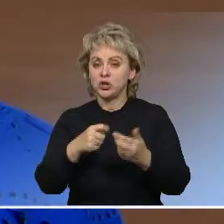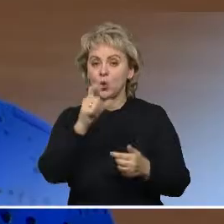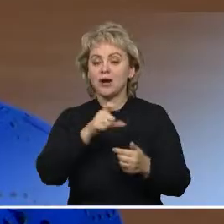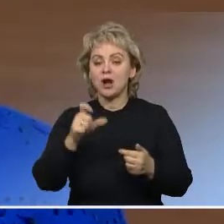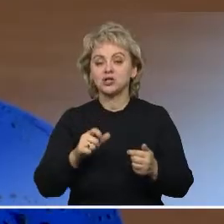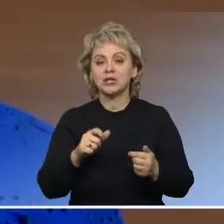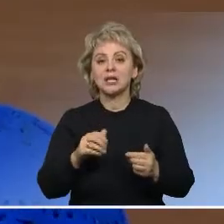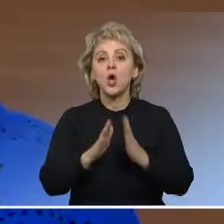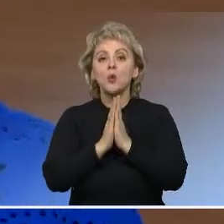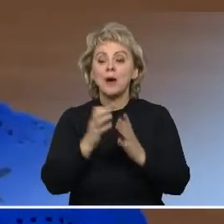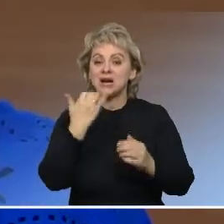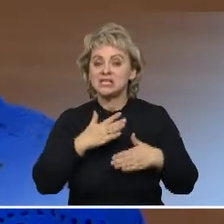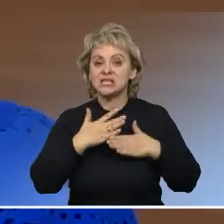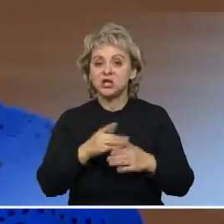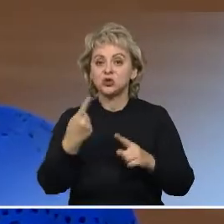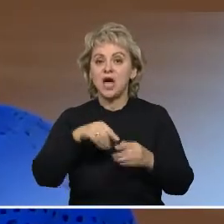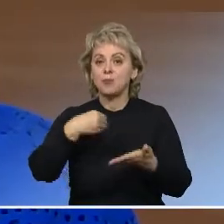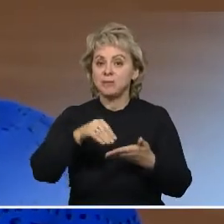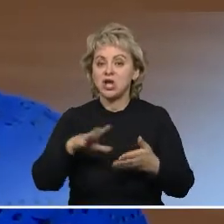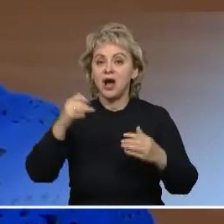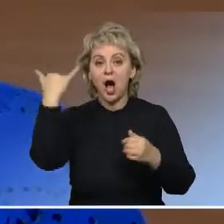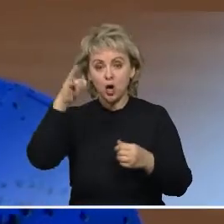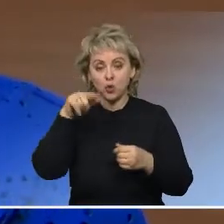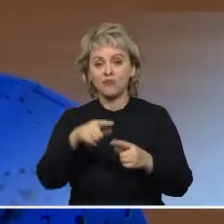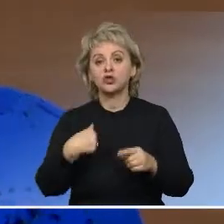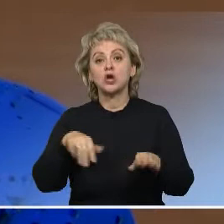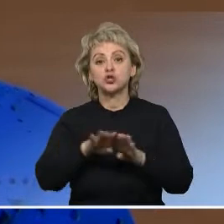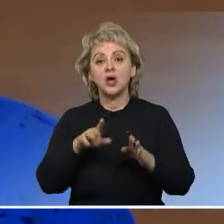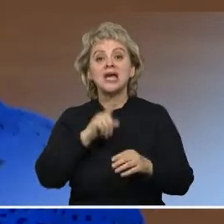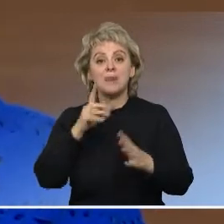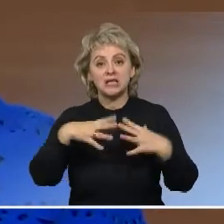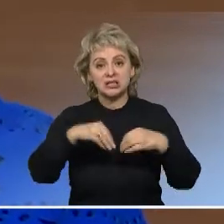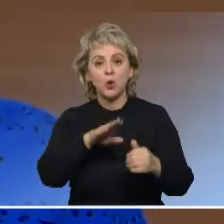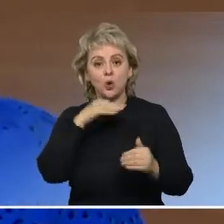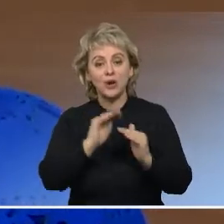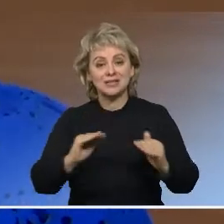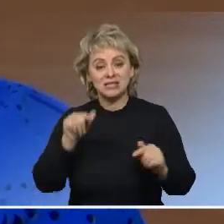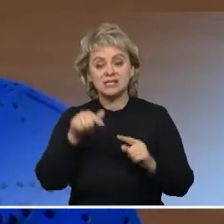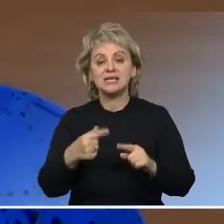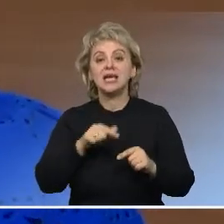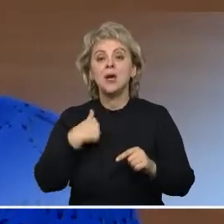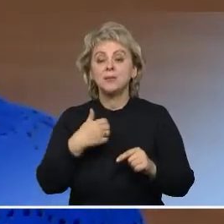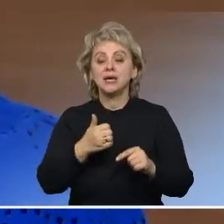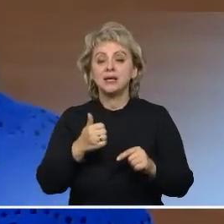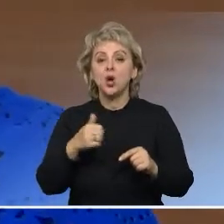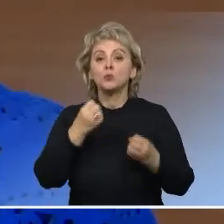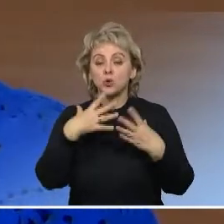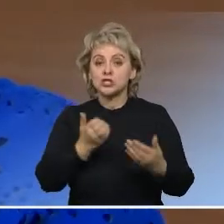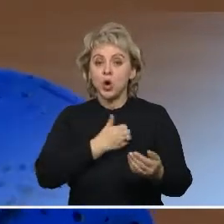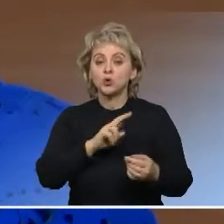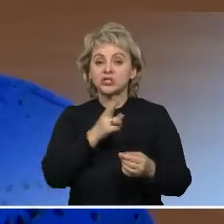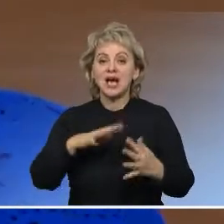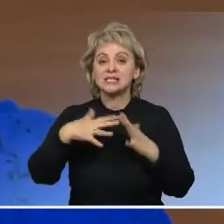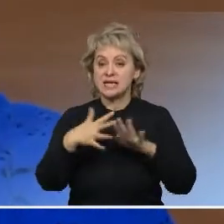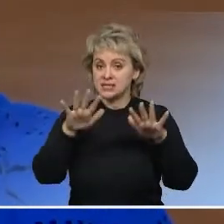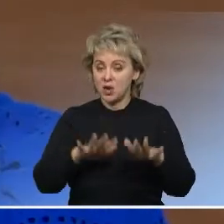граждан. Попросила материальную помощь на приобретение коров, потому что у нас семья молодая, но многодетная. И просто хочется как в